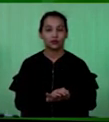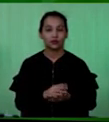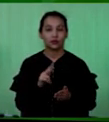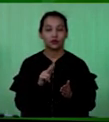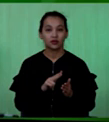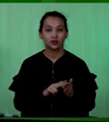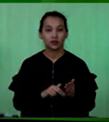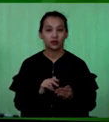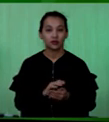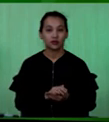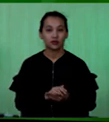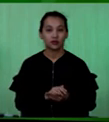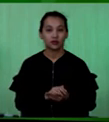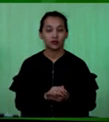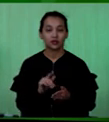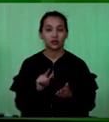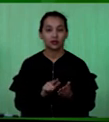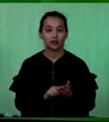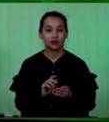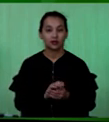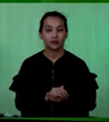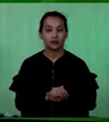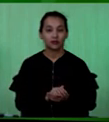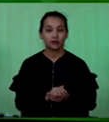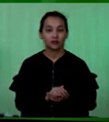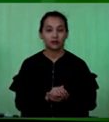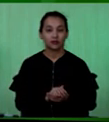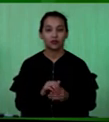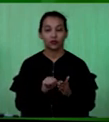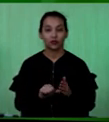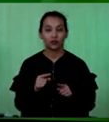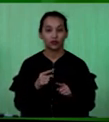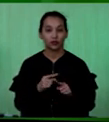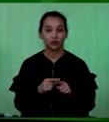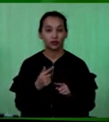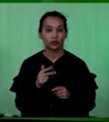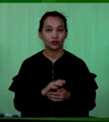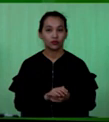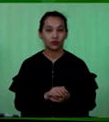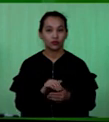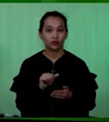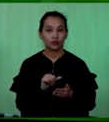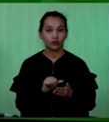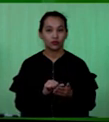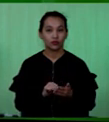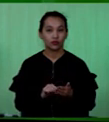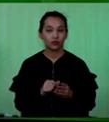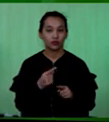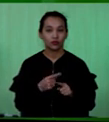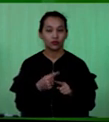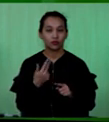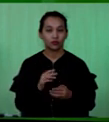bilan 7 sonlarning yig'indisiga teng. 63 bu 60 bilan 3